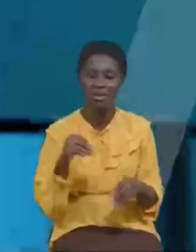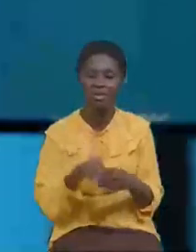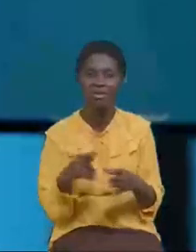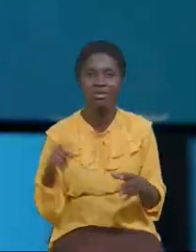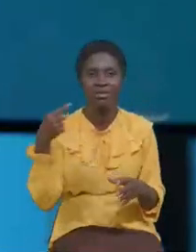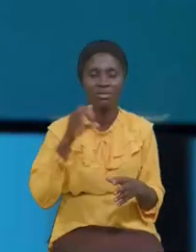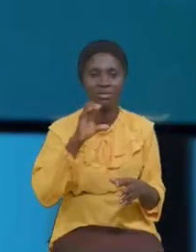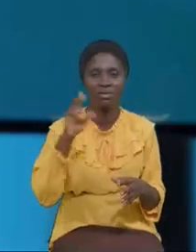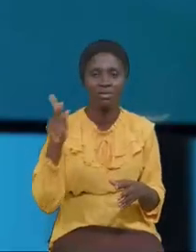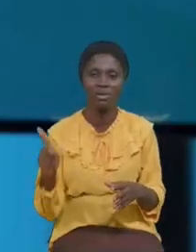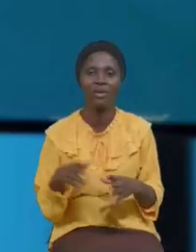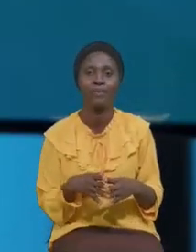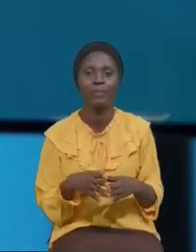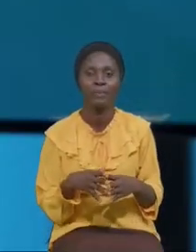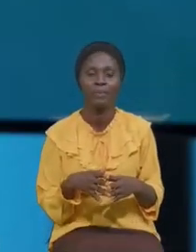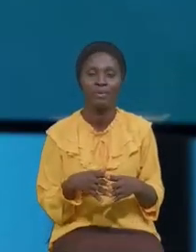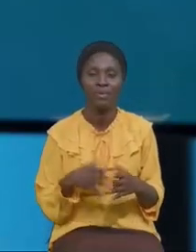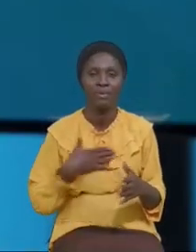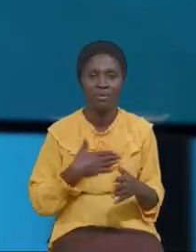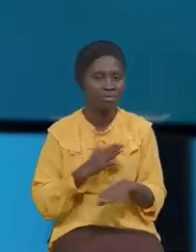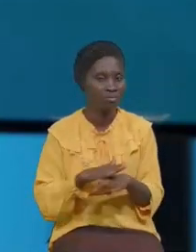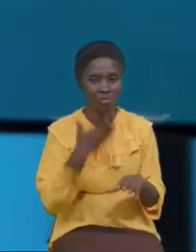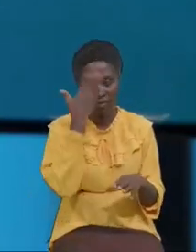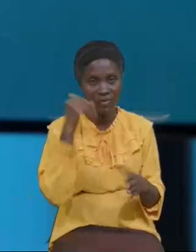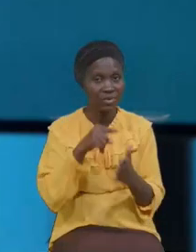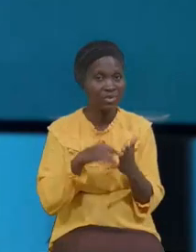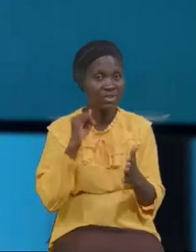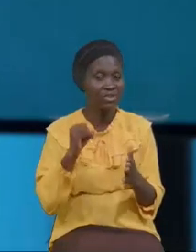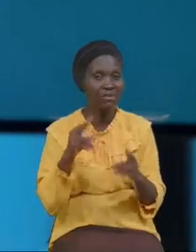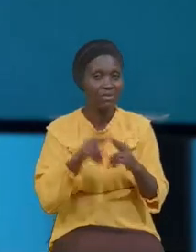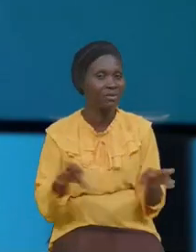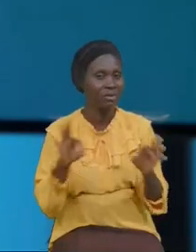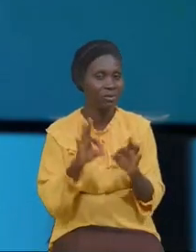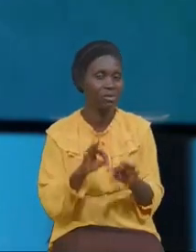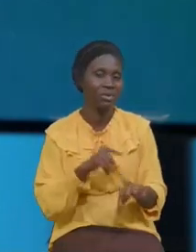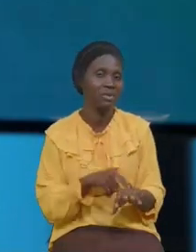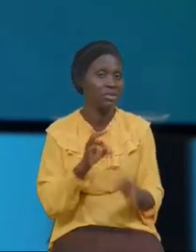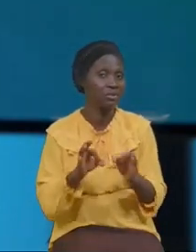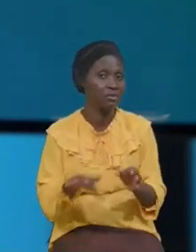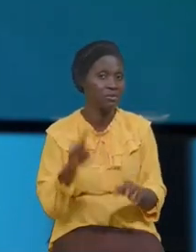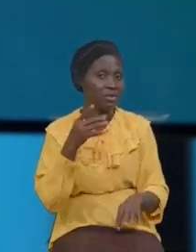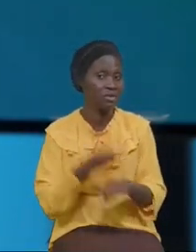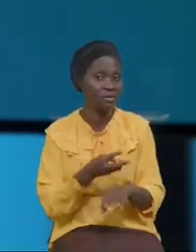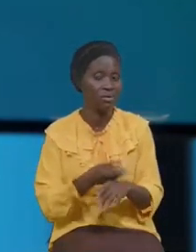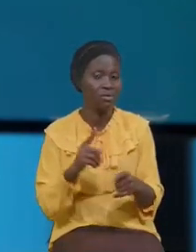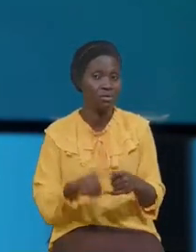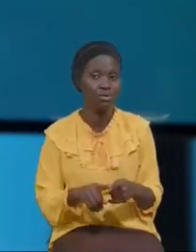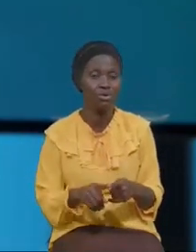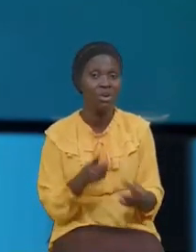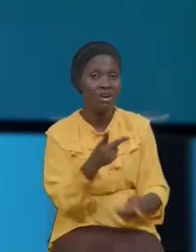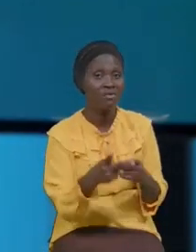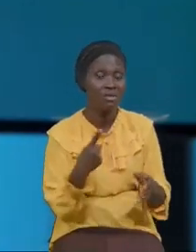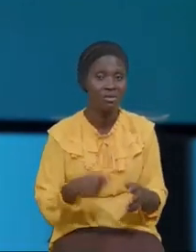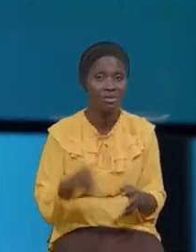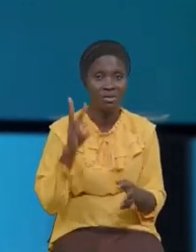là-bas qui vont vous répondre. Voici le moment critique. Si vous le trouvez difficile